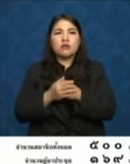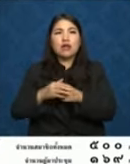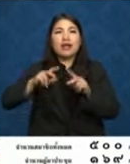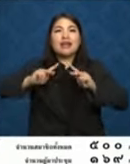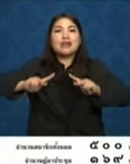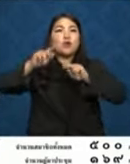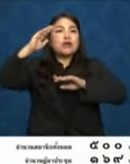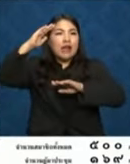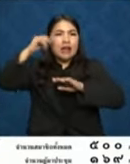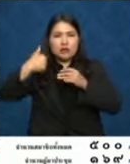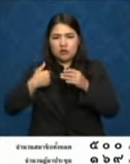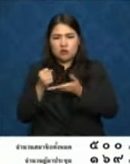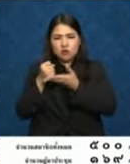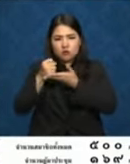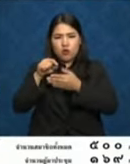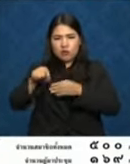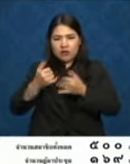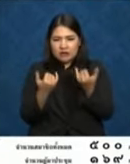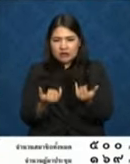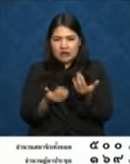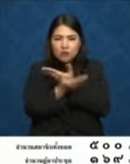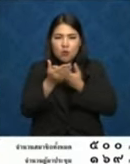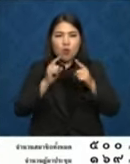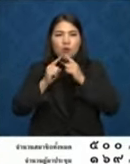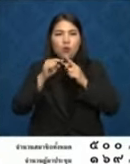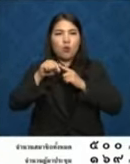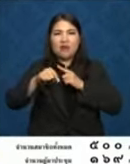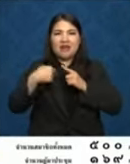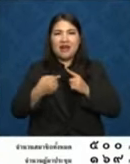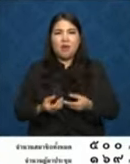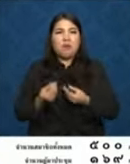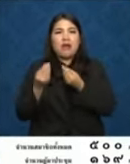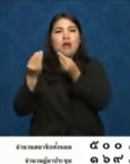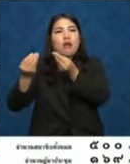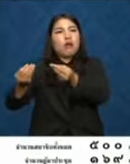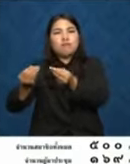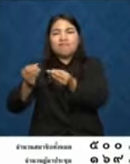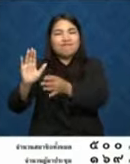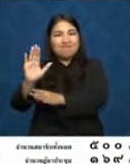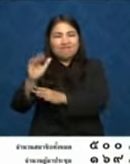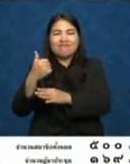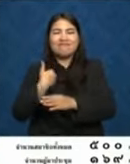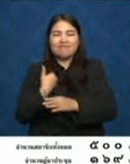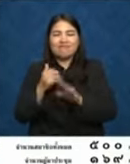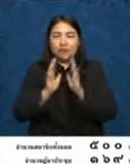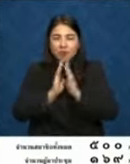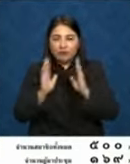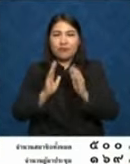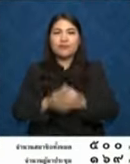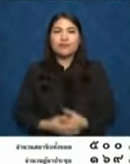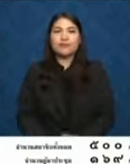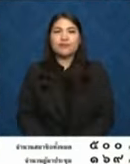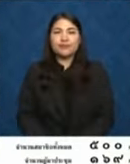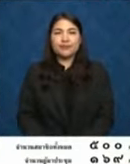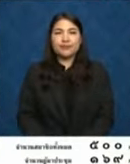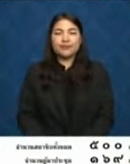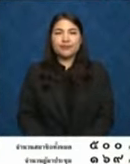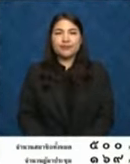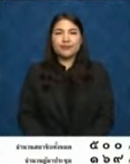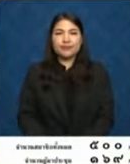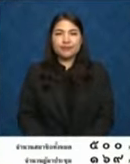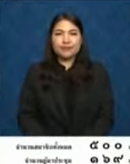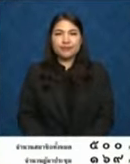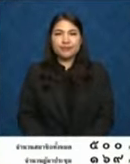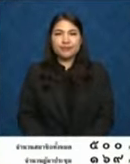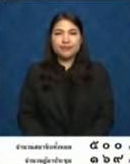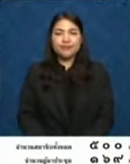ความมั่นใจกับพวกเขาว่าเราจะไม่เสียดินแดนพื้นที่ตรงนี้ให้กับใครไปนะครับขอบคุณมากครับ ขอบคุณครับเชิญท่านสกาลยา